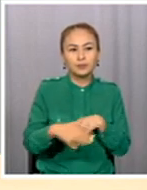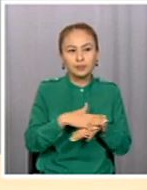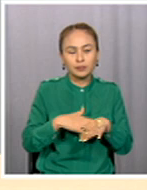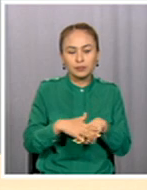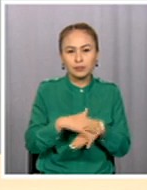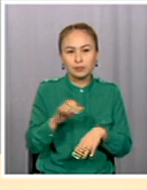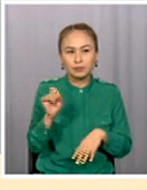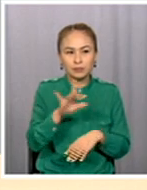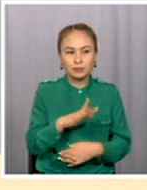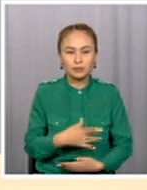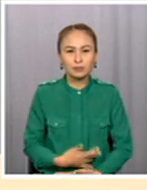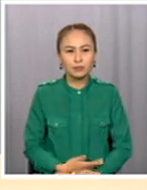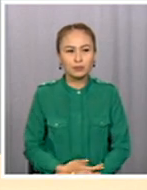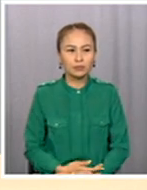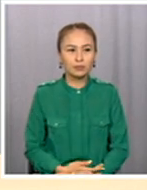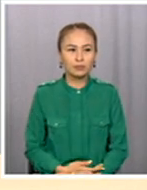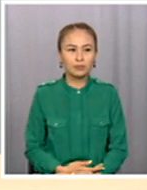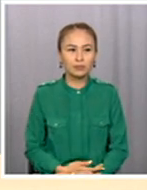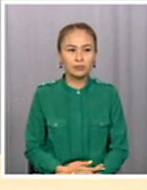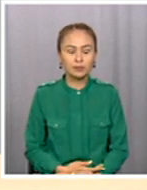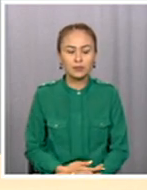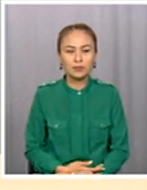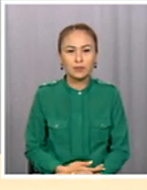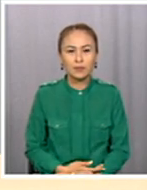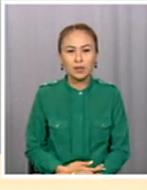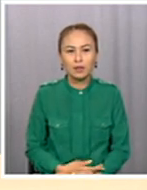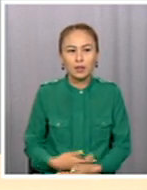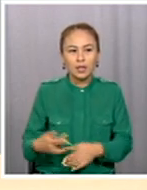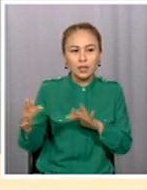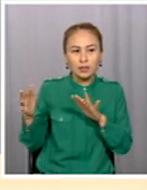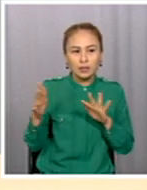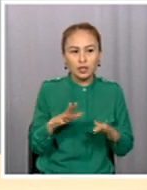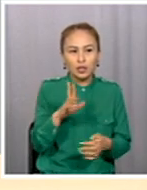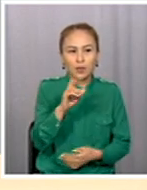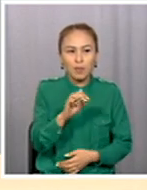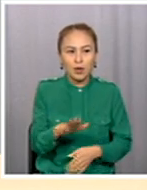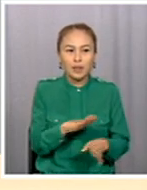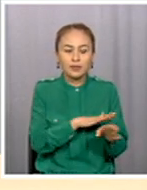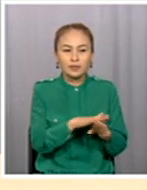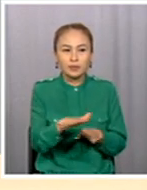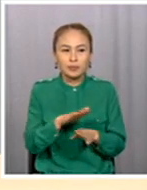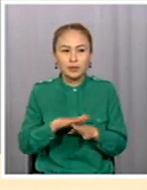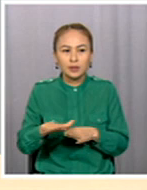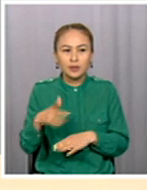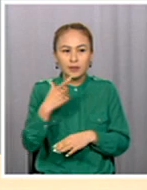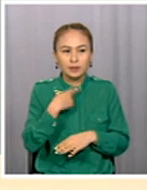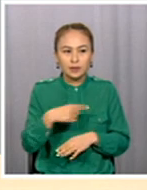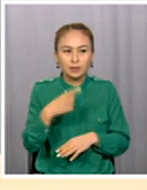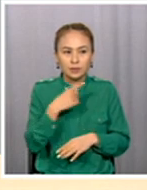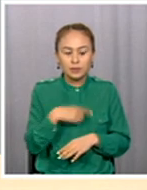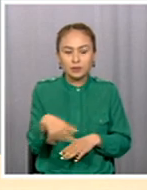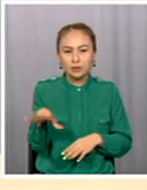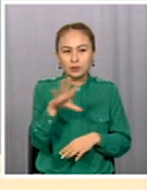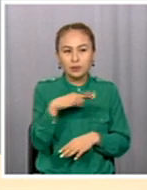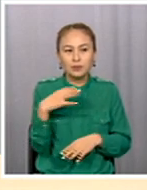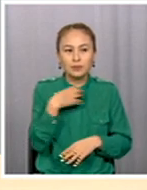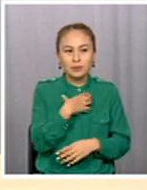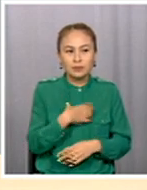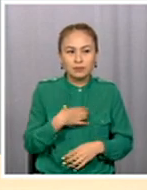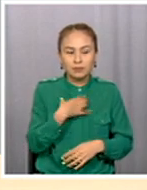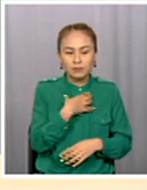атлеты стран Азии. Ответ на второй вопрос. Снежный барс стал